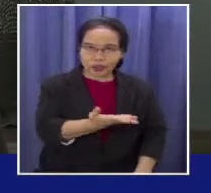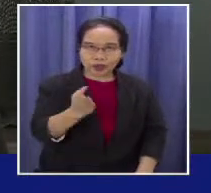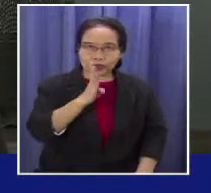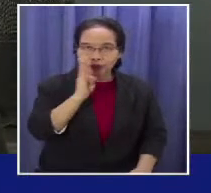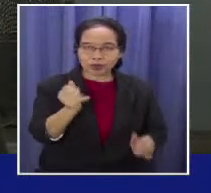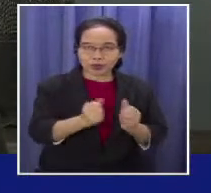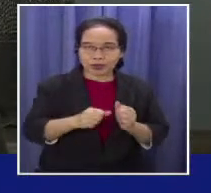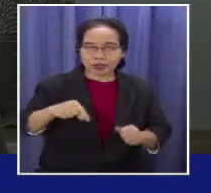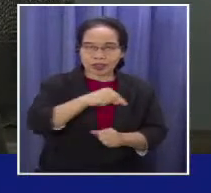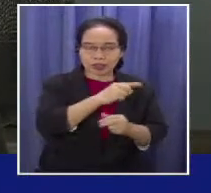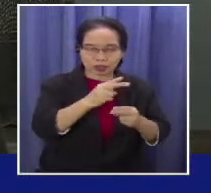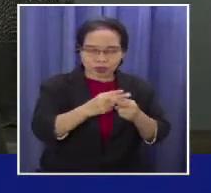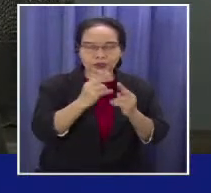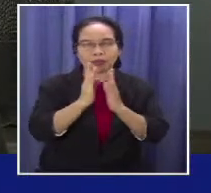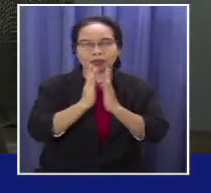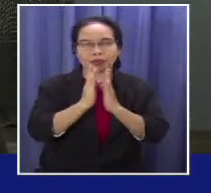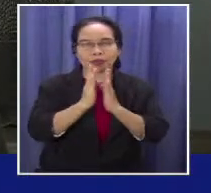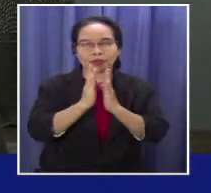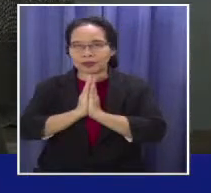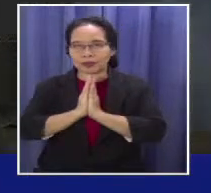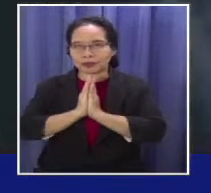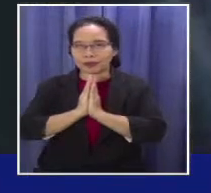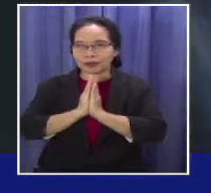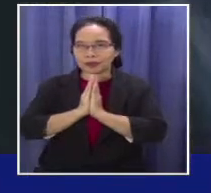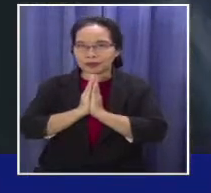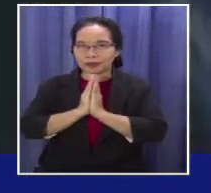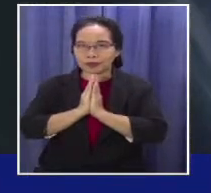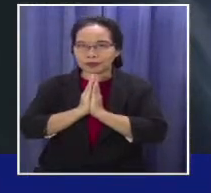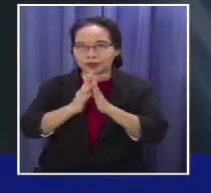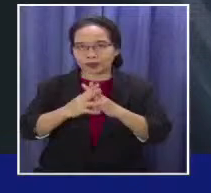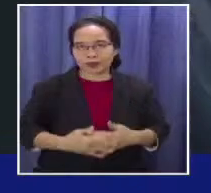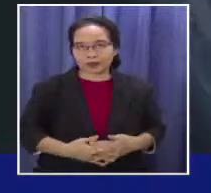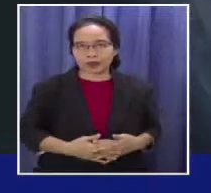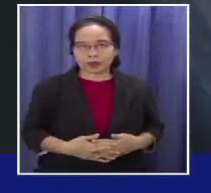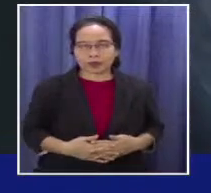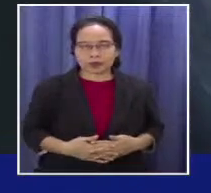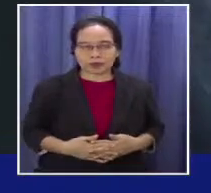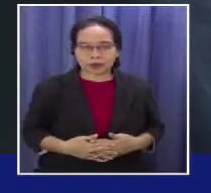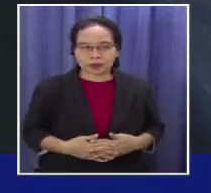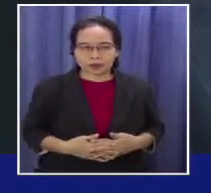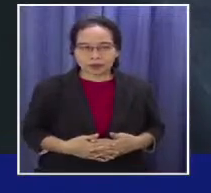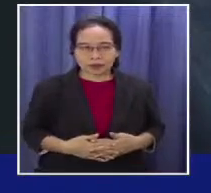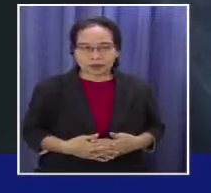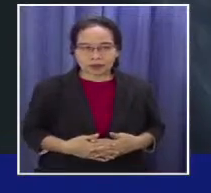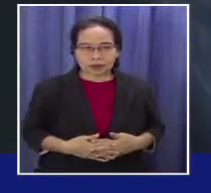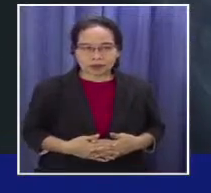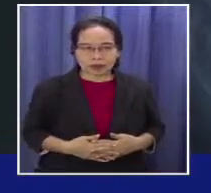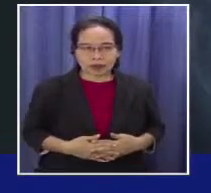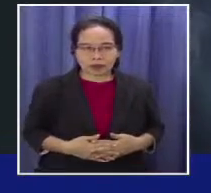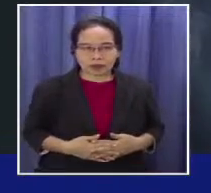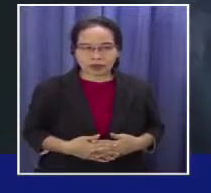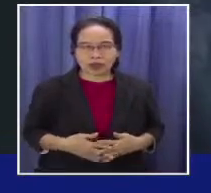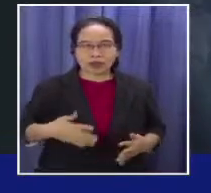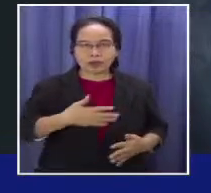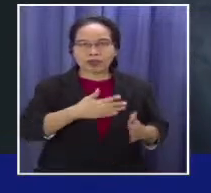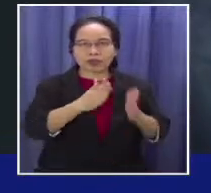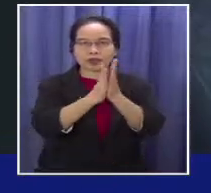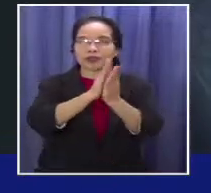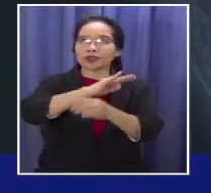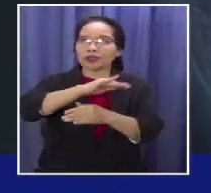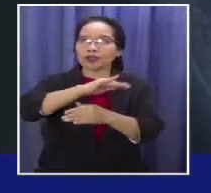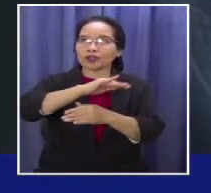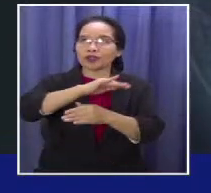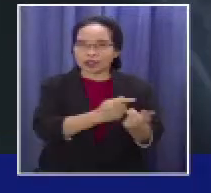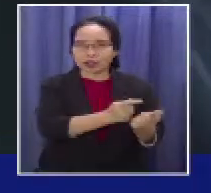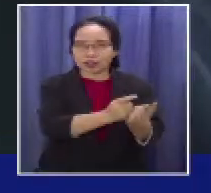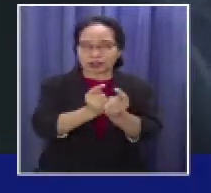mo wɔ mu wɔ tie biara ansa na yɛn tem betete ɛna dai no abi o yɛre ton saf from so mmɛka yɛn ho wɔ mpae